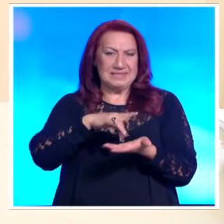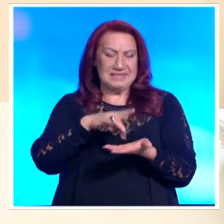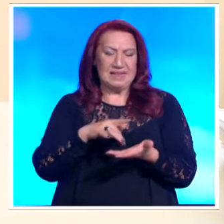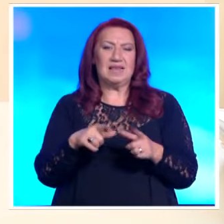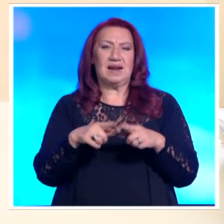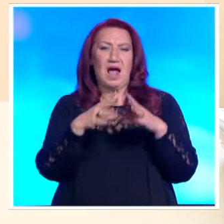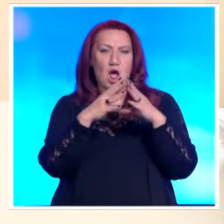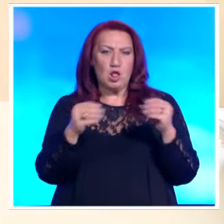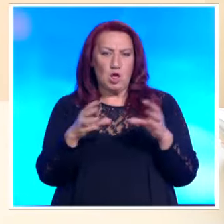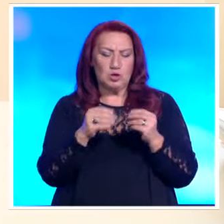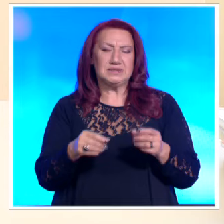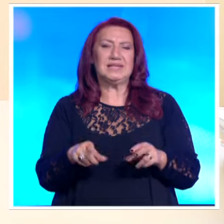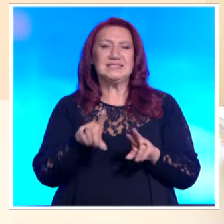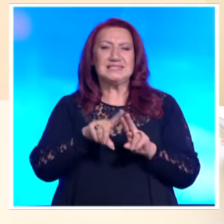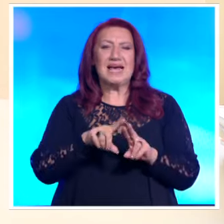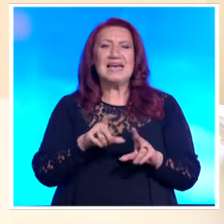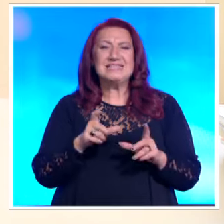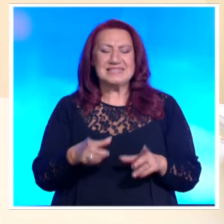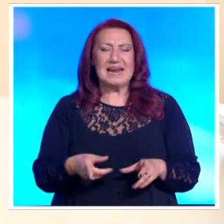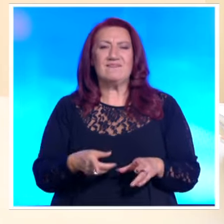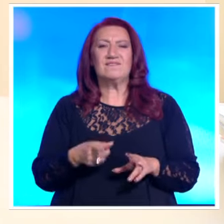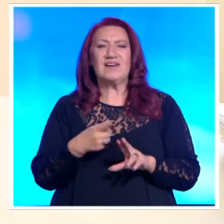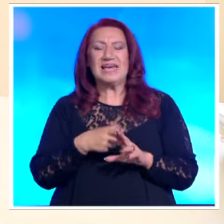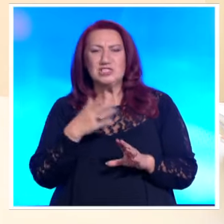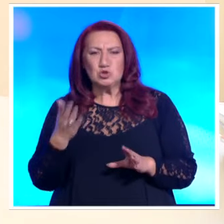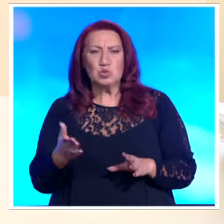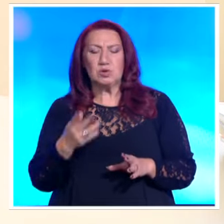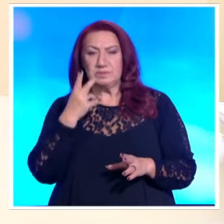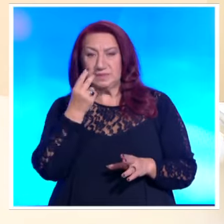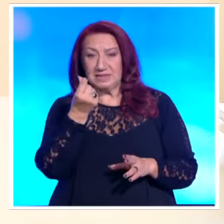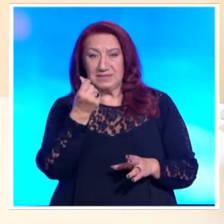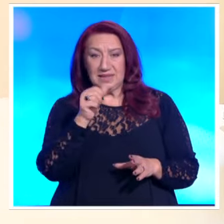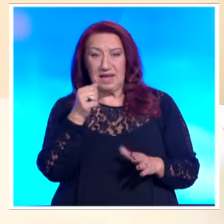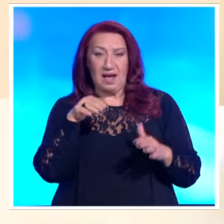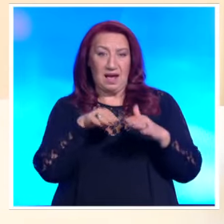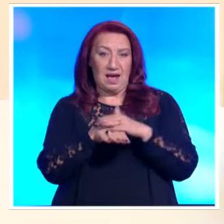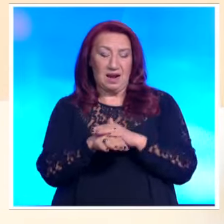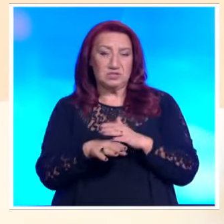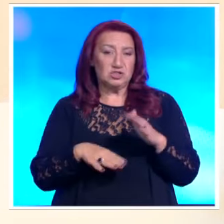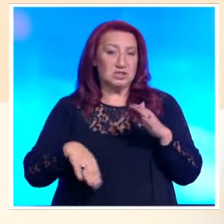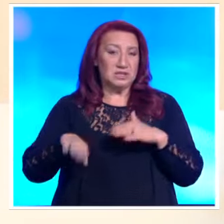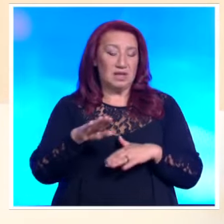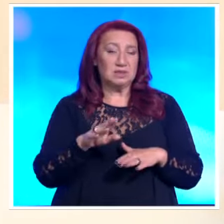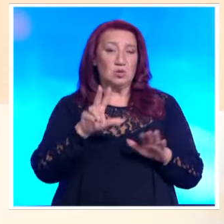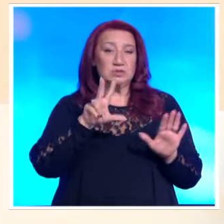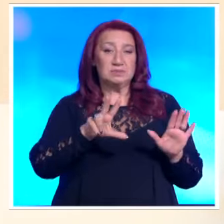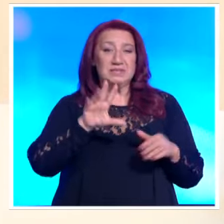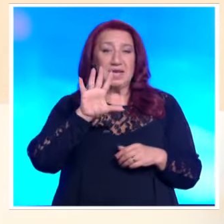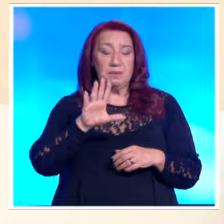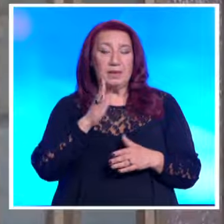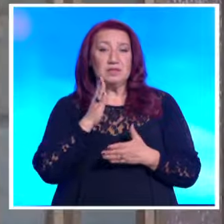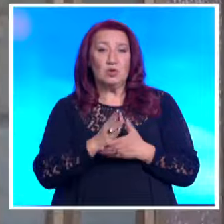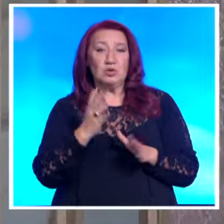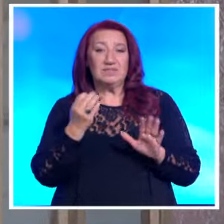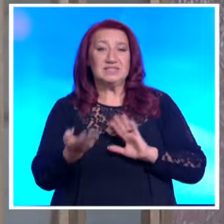Лозенец, като Изгрев изток се наблюдават цени на гаражи надхвърлящи 80-85, дори и 90 000